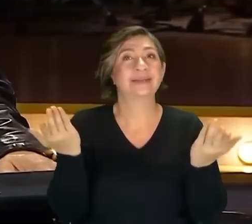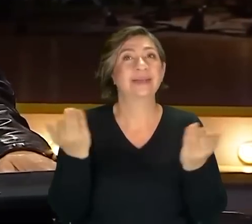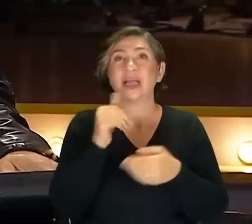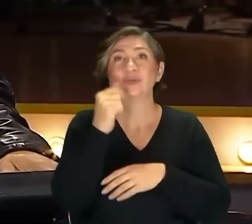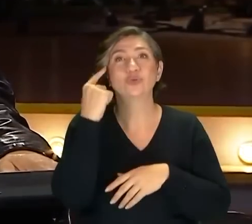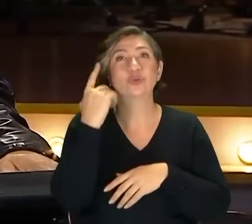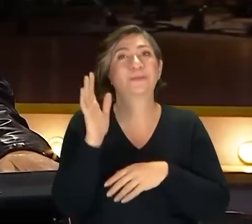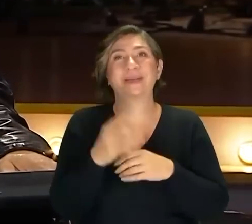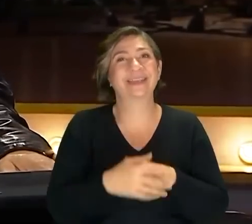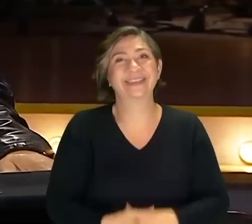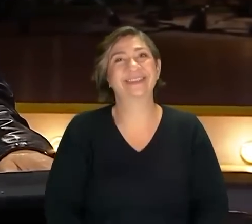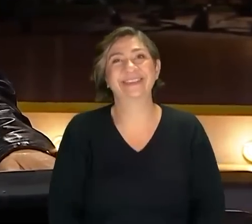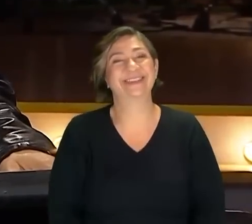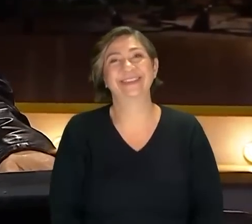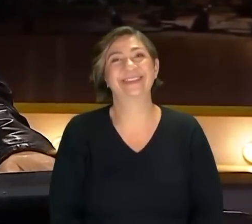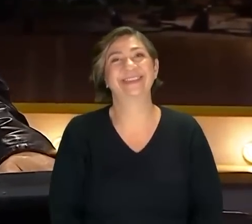Hiç düşünmedim onu artık.